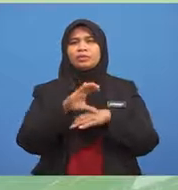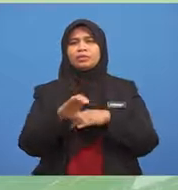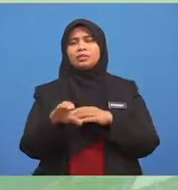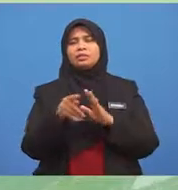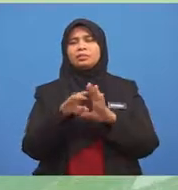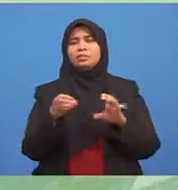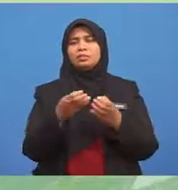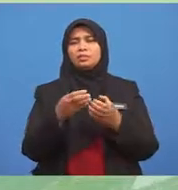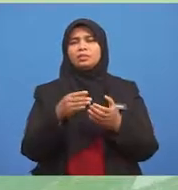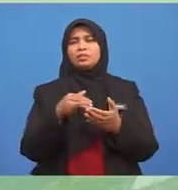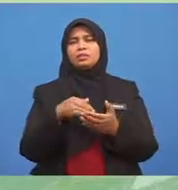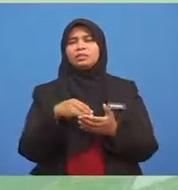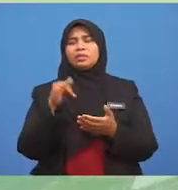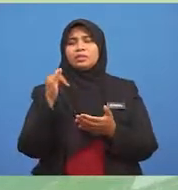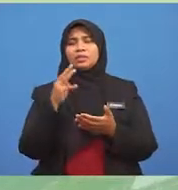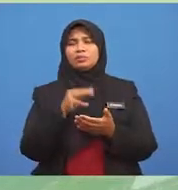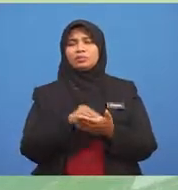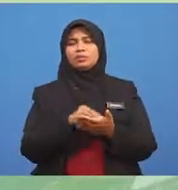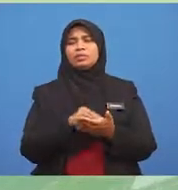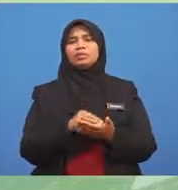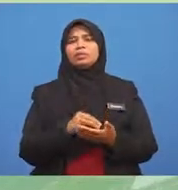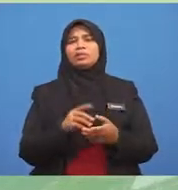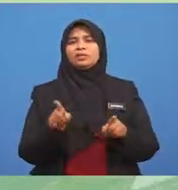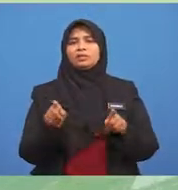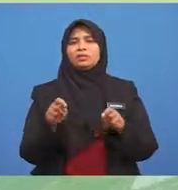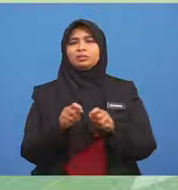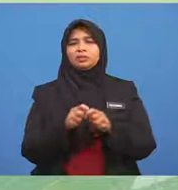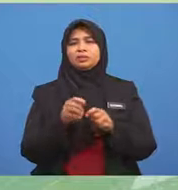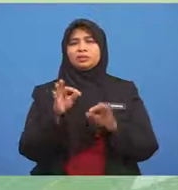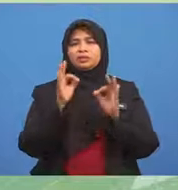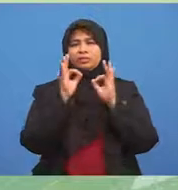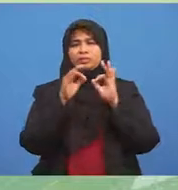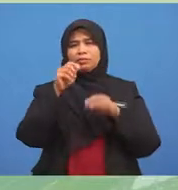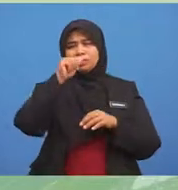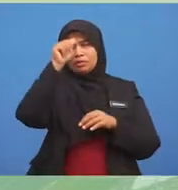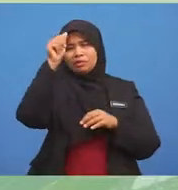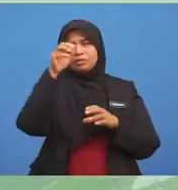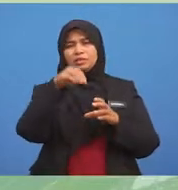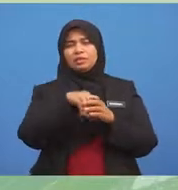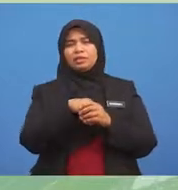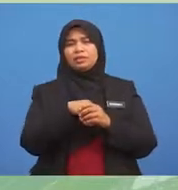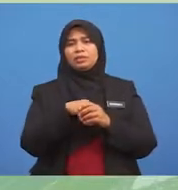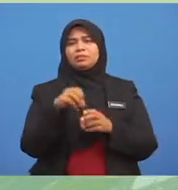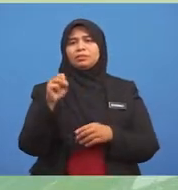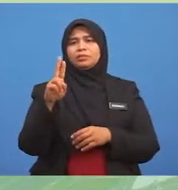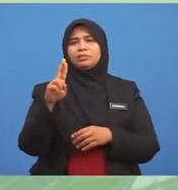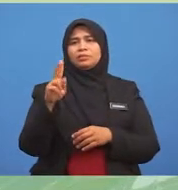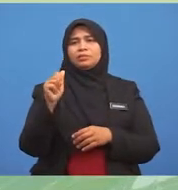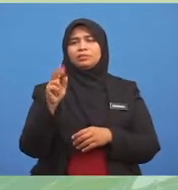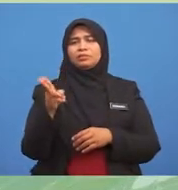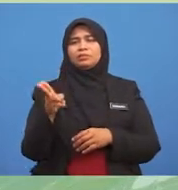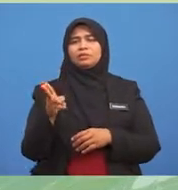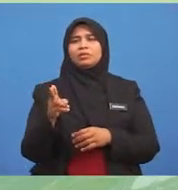dan mungkar. Seperti mana firman Allah Subhanahu wa taala dalam surah Al-Ankabut